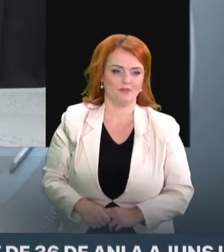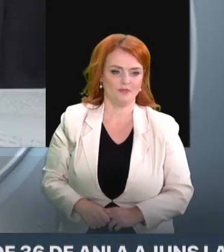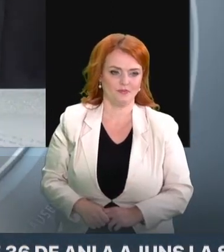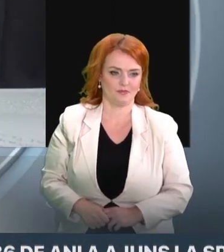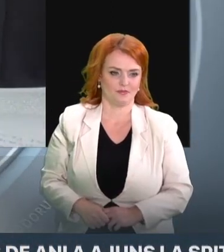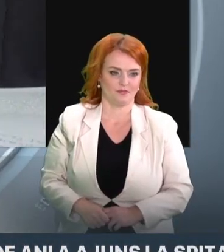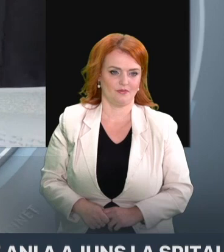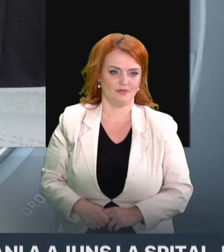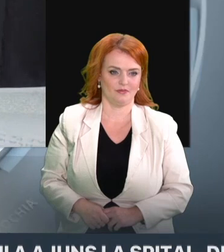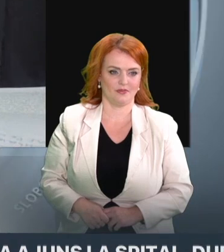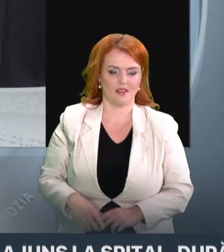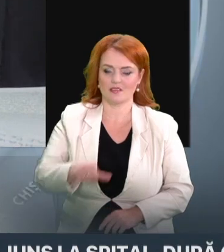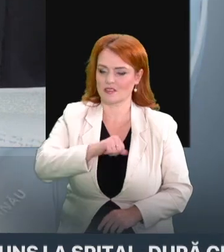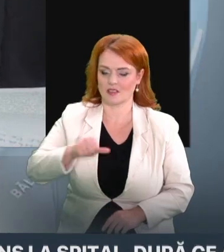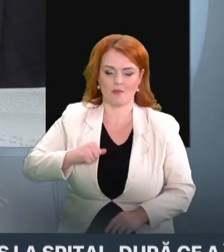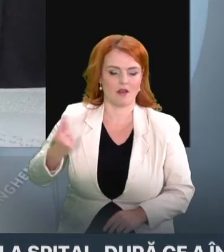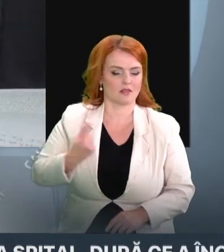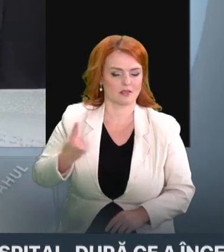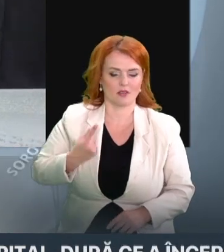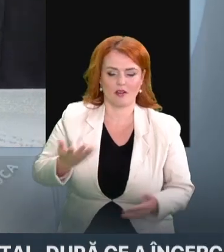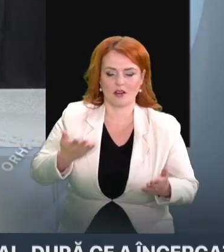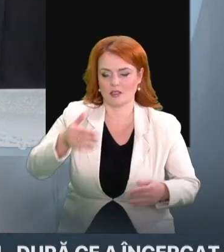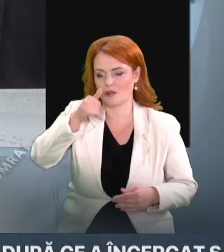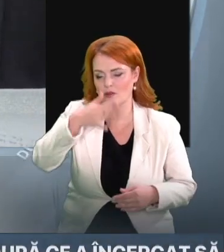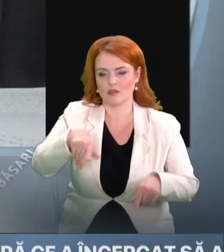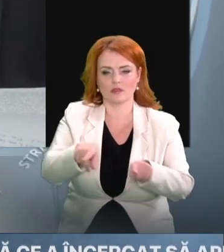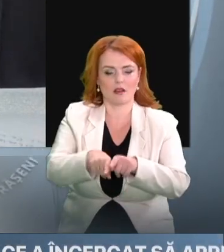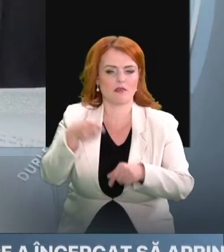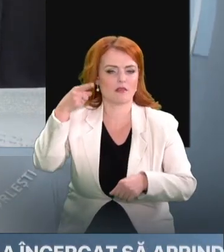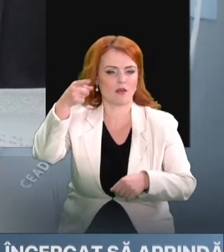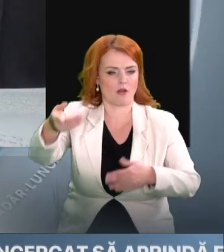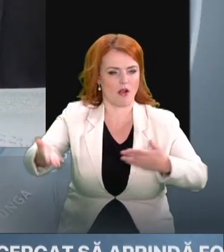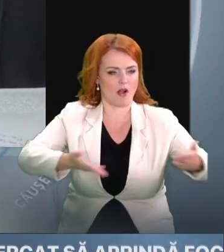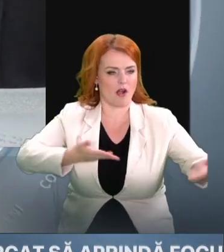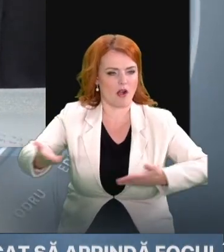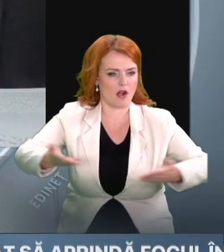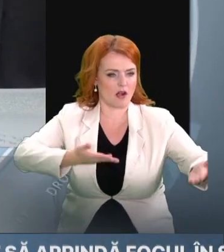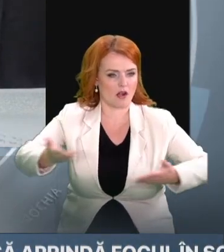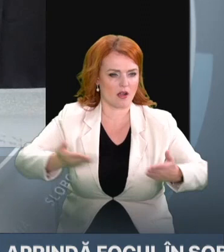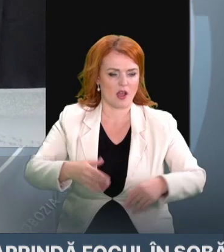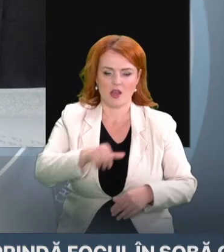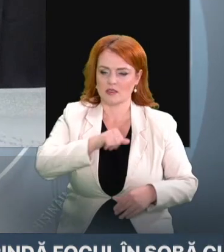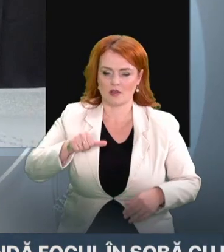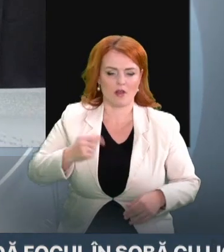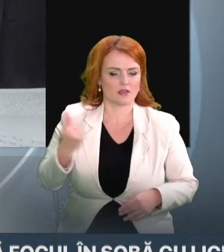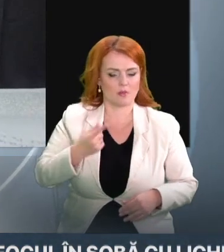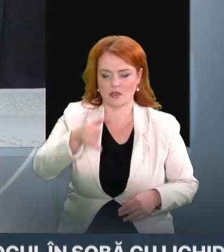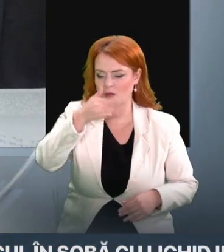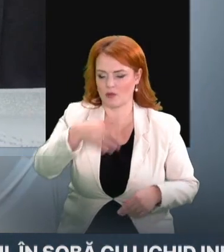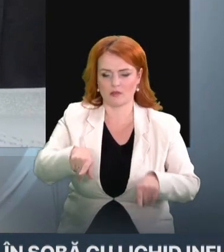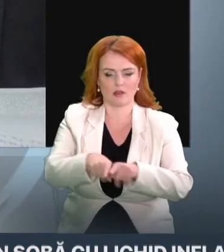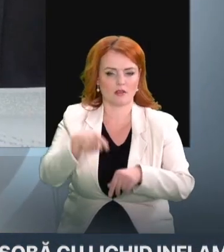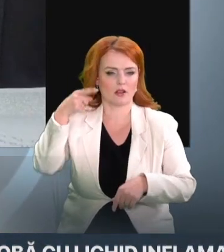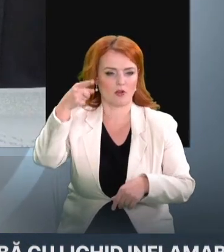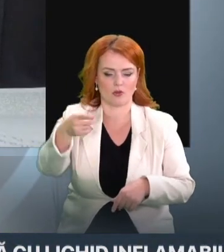de una singură, adică ea nu a putut parcurge, așa poate fi un alt scenariu, că de una singură ea nu a putut parcurge această distanță